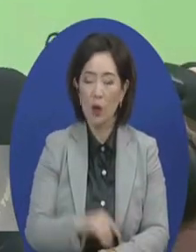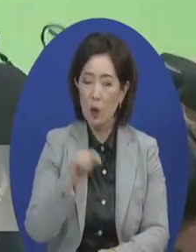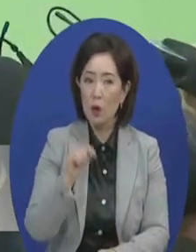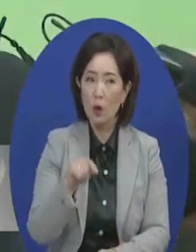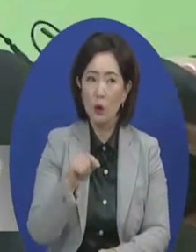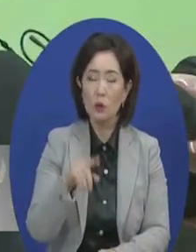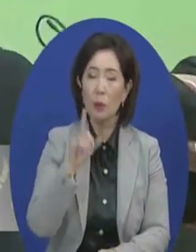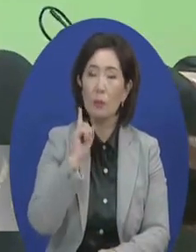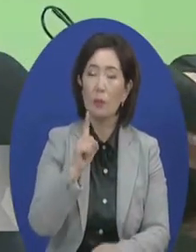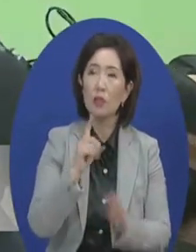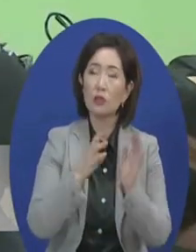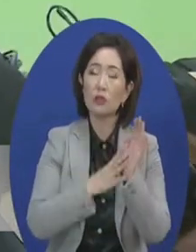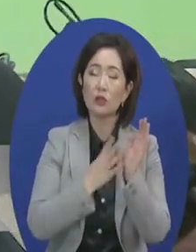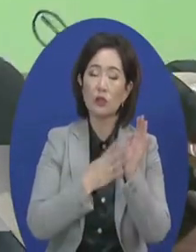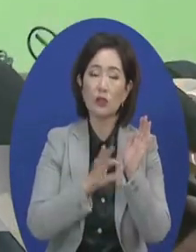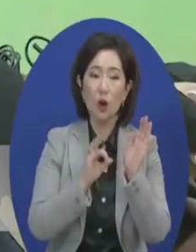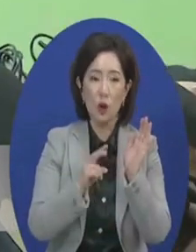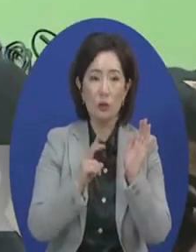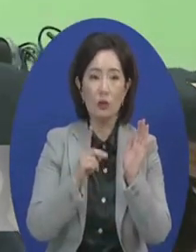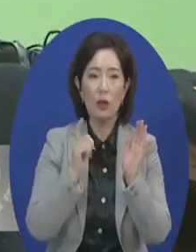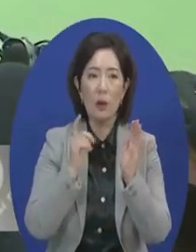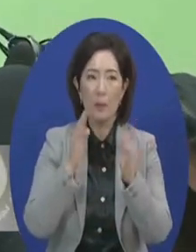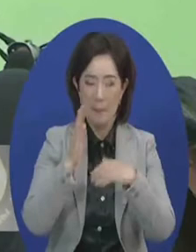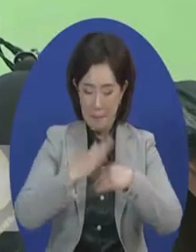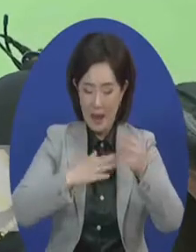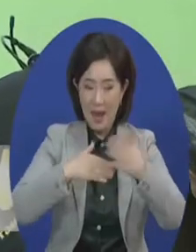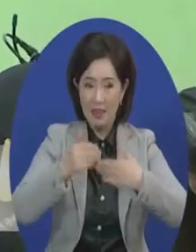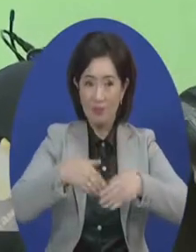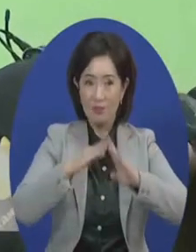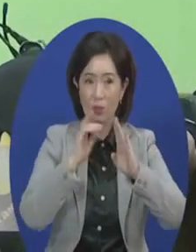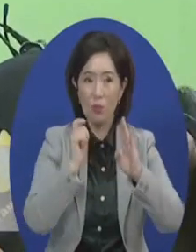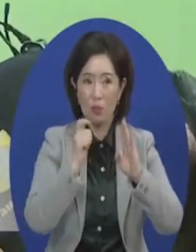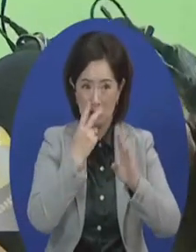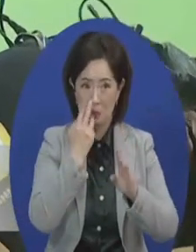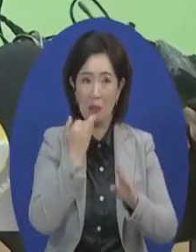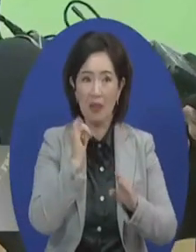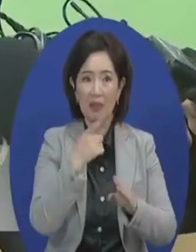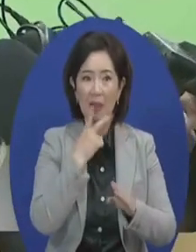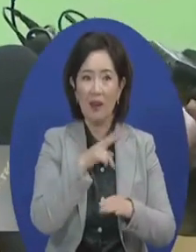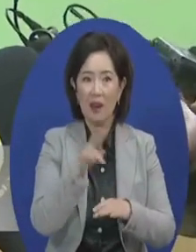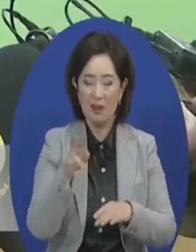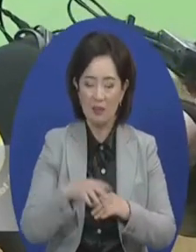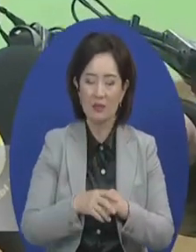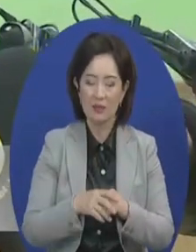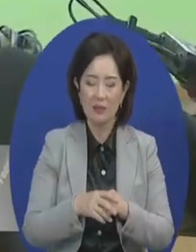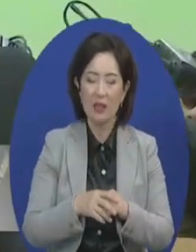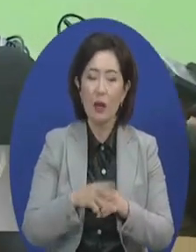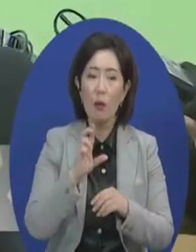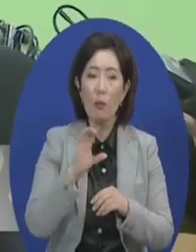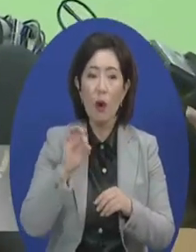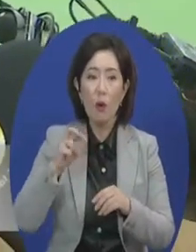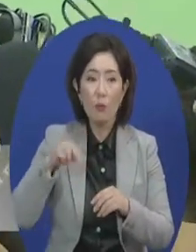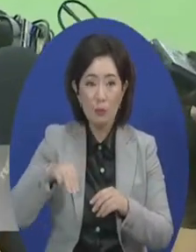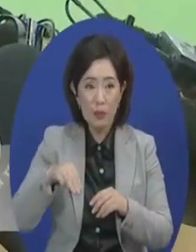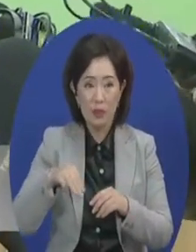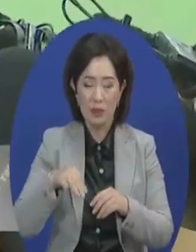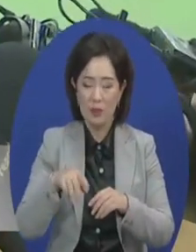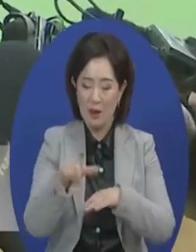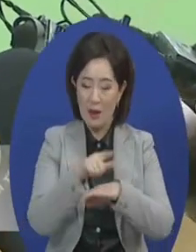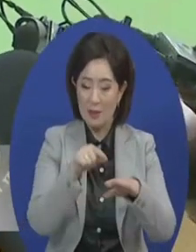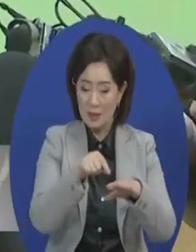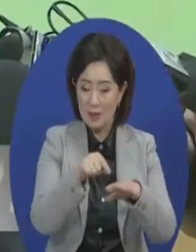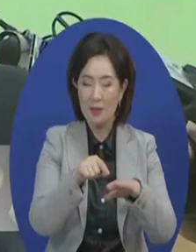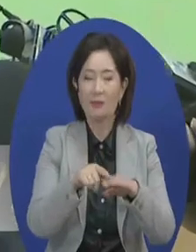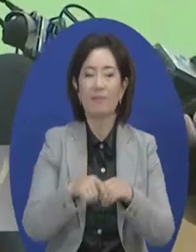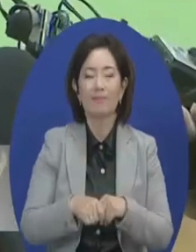одоо энэ 1990 онд баригдсан бас нэлээм хуучин барилга байт юм байна. А тэгэхээр одоо боомтын бүс нутаг болон яг